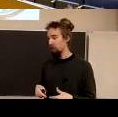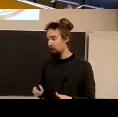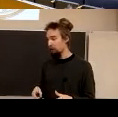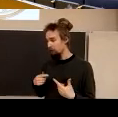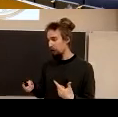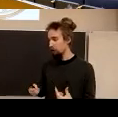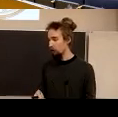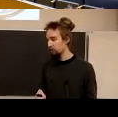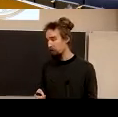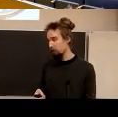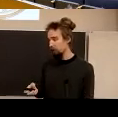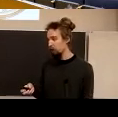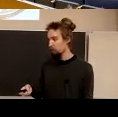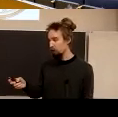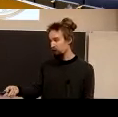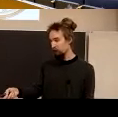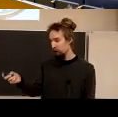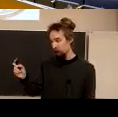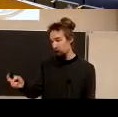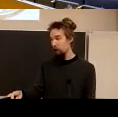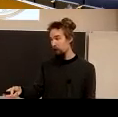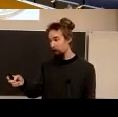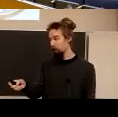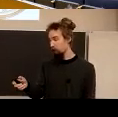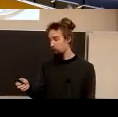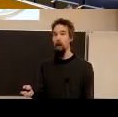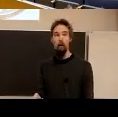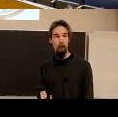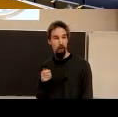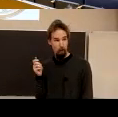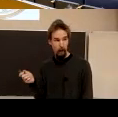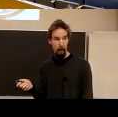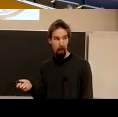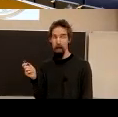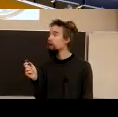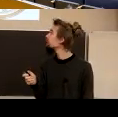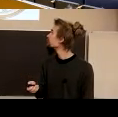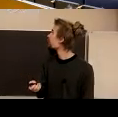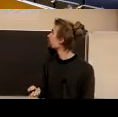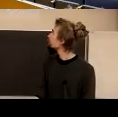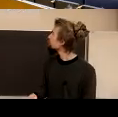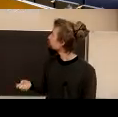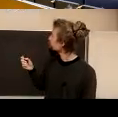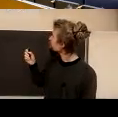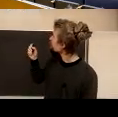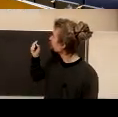itseisarvoisemmaksi ja näihin olemisarvoihin liittyvät prosessit ja joku henkisyys ja pyhyyden kokemukset menee vahvasti tähän.